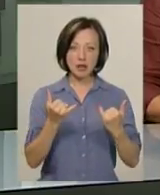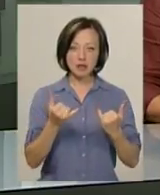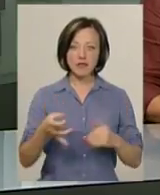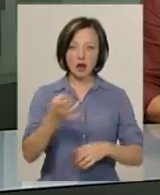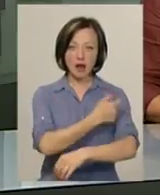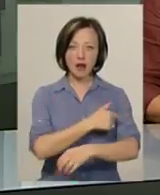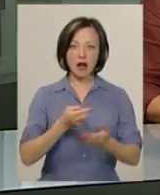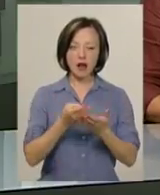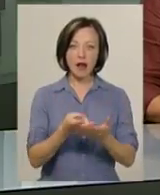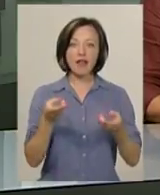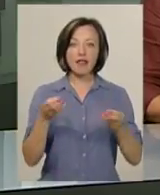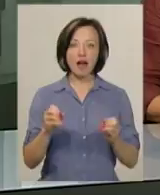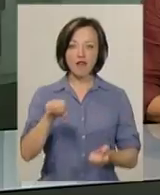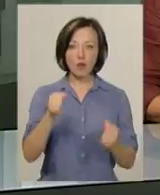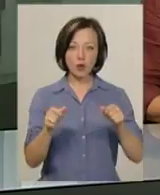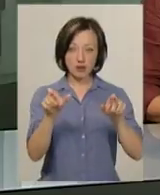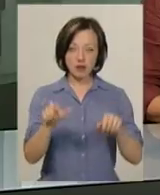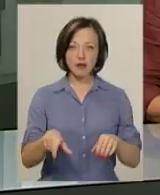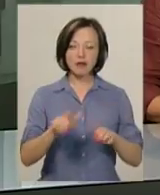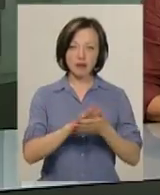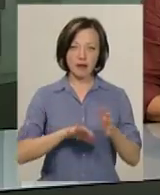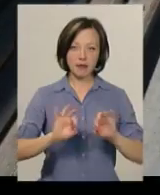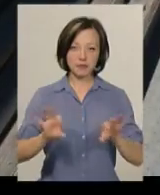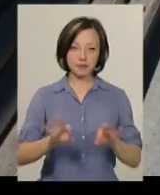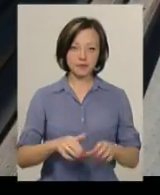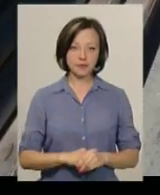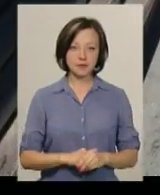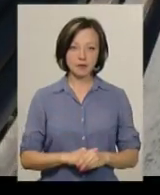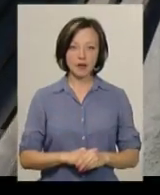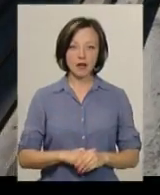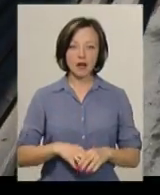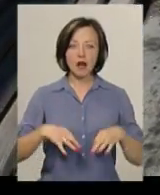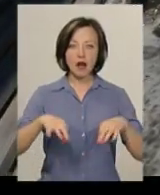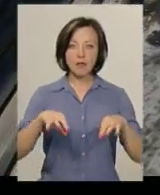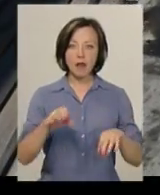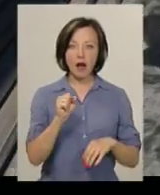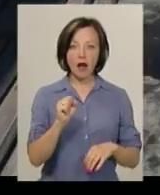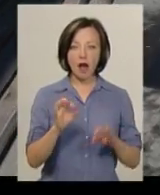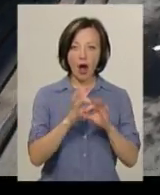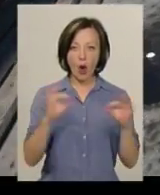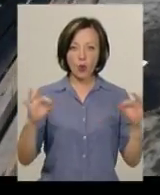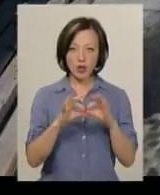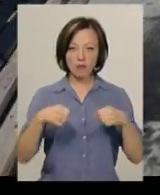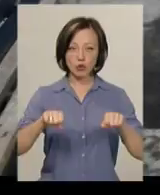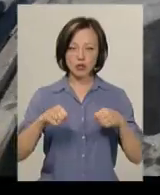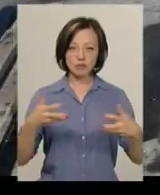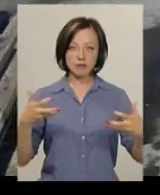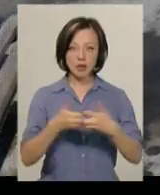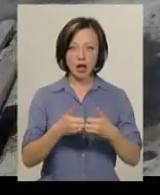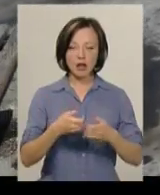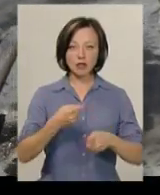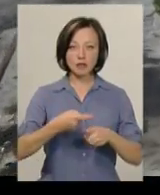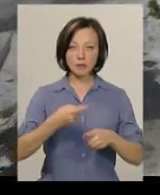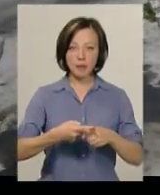райлікарні, а от де перебуває водій, розкаже Світлана Русіна. Легковик Audi А4 та мотоцикл Honda зіткнулися у Шепетівці на